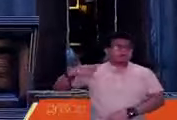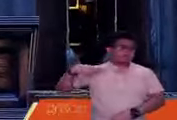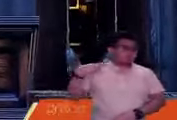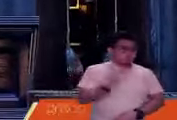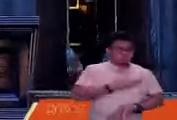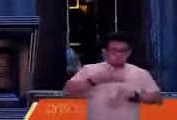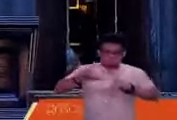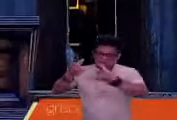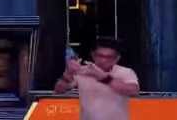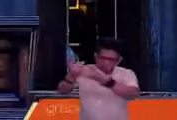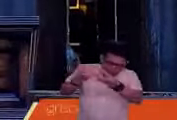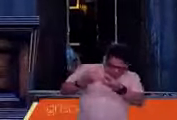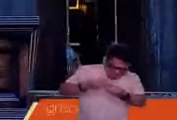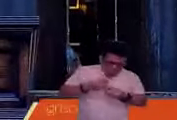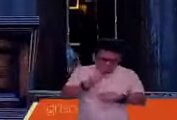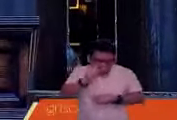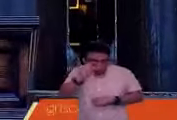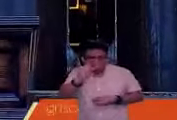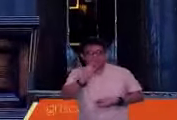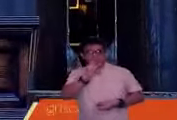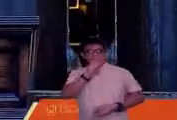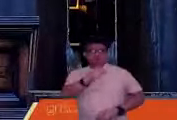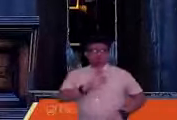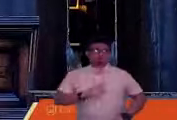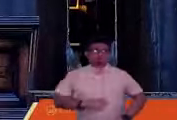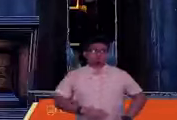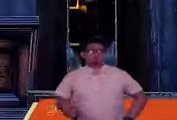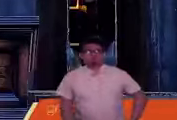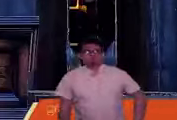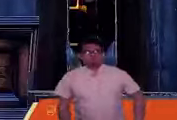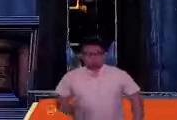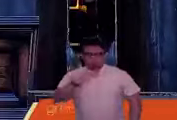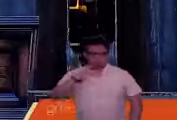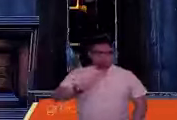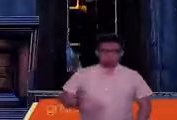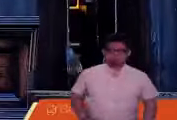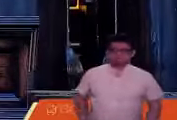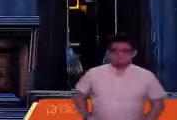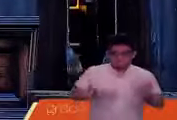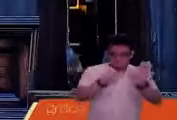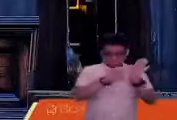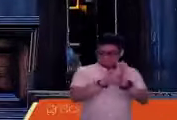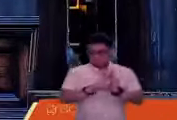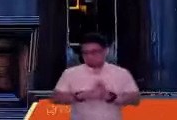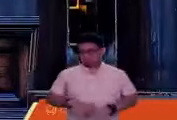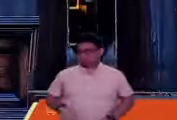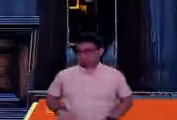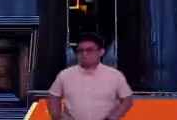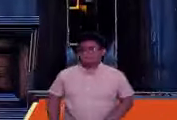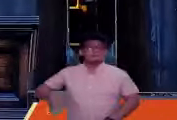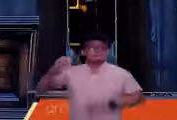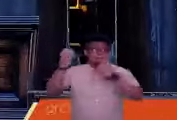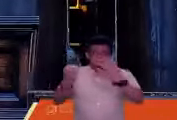ninyong kamatuuran, mao inyong gusto. Di ba? For example, ibalik ko ni kaniadto,